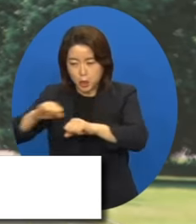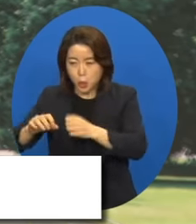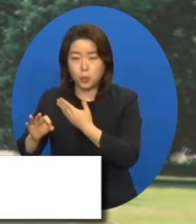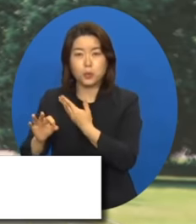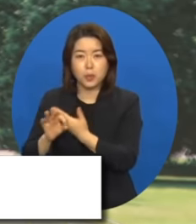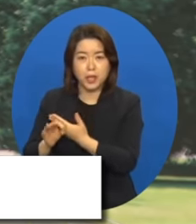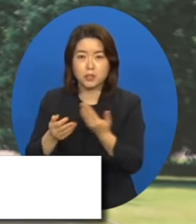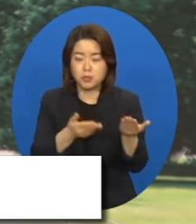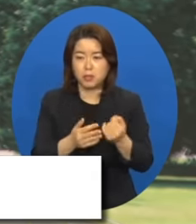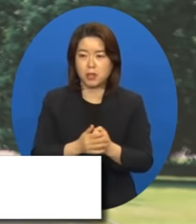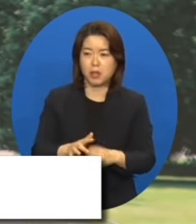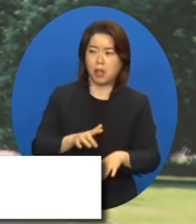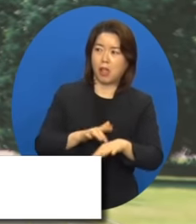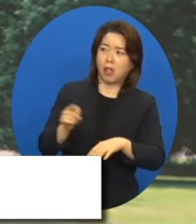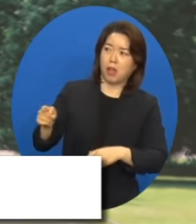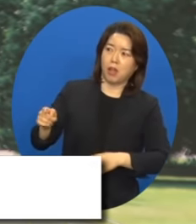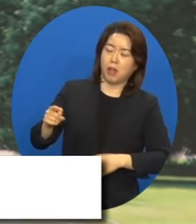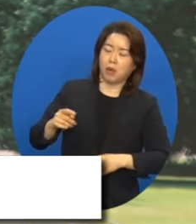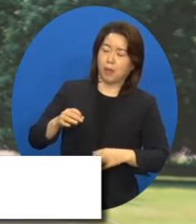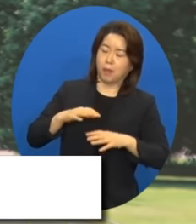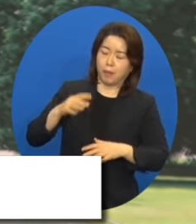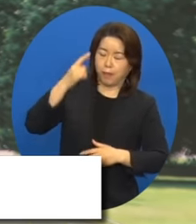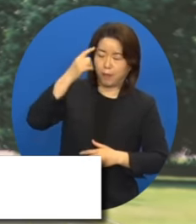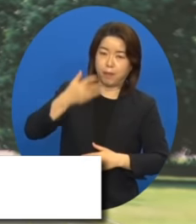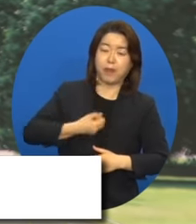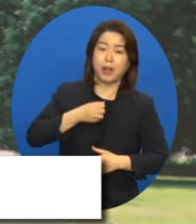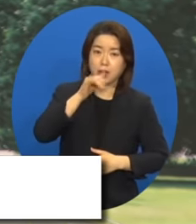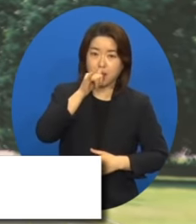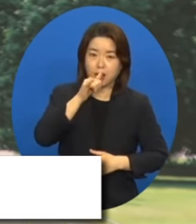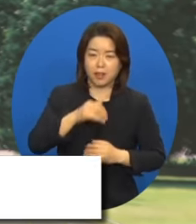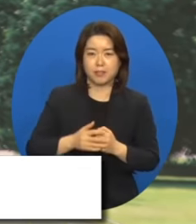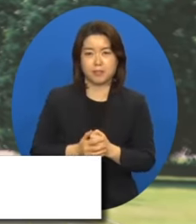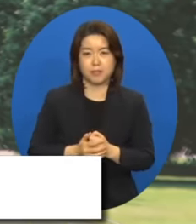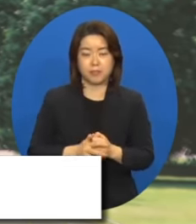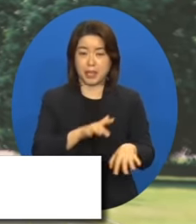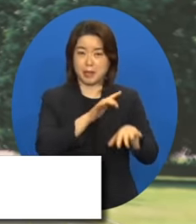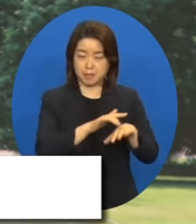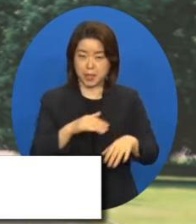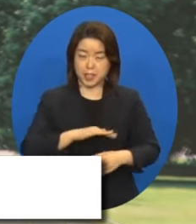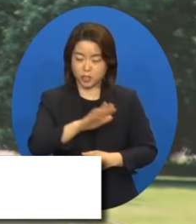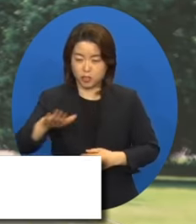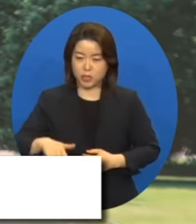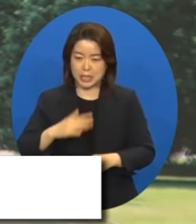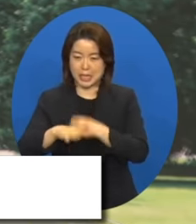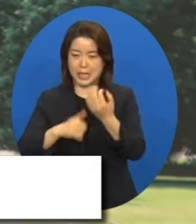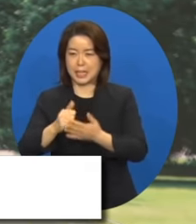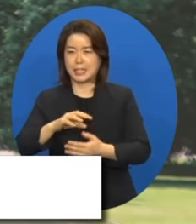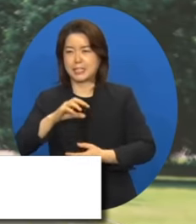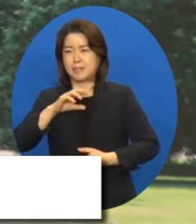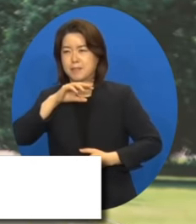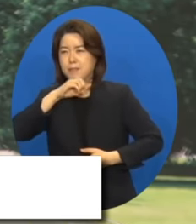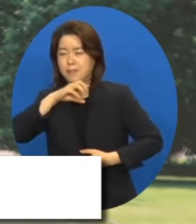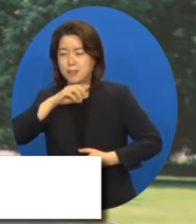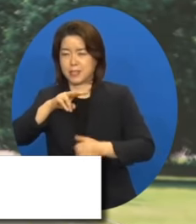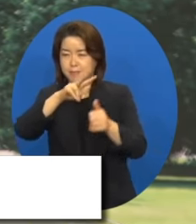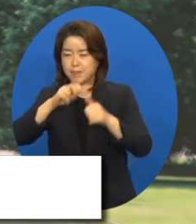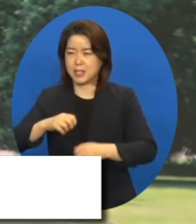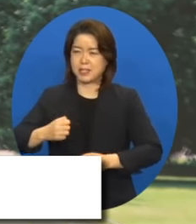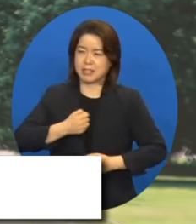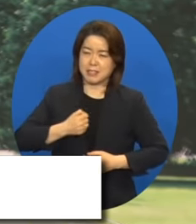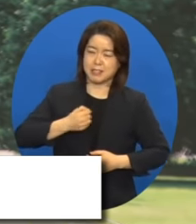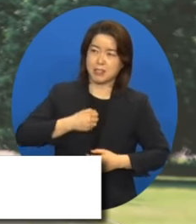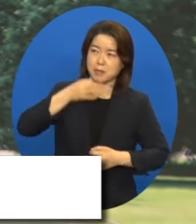기절. 마귀는 우리 입에서 하나님을 원망하고 탄식하고 염려하게 계속